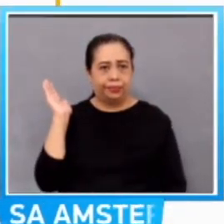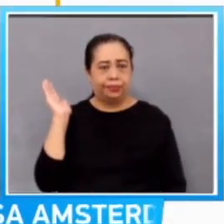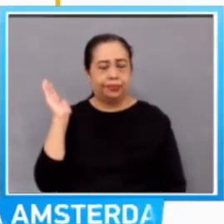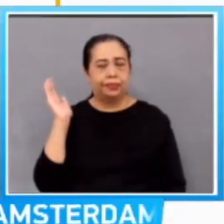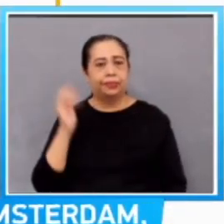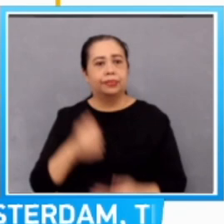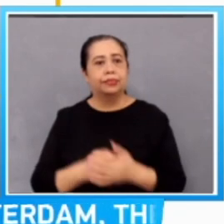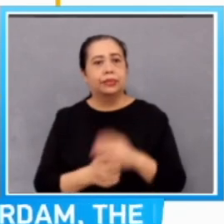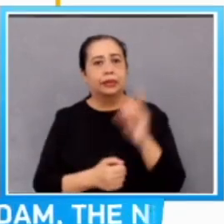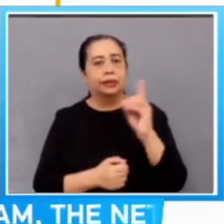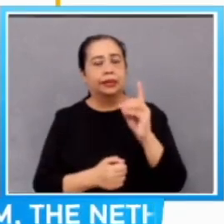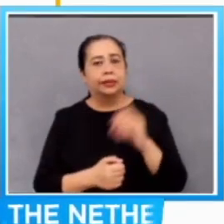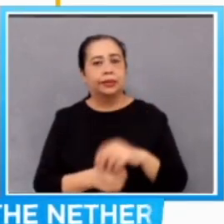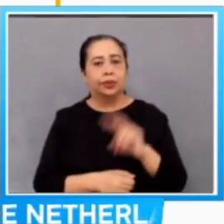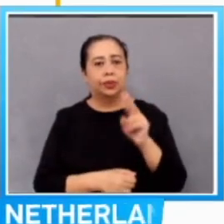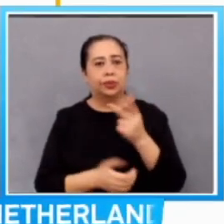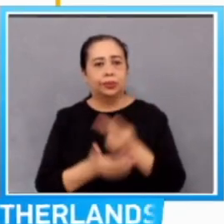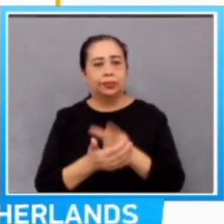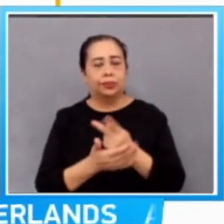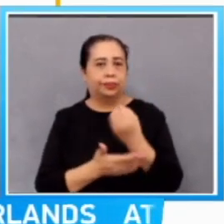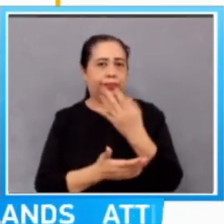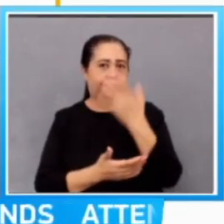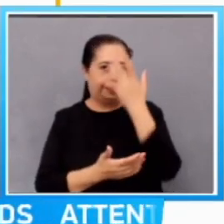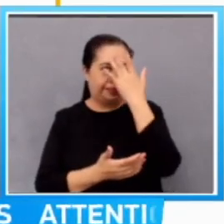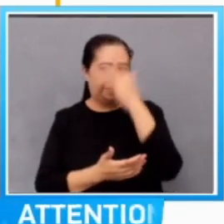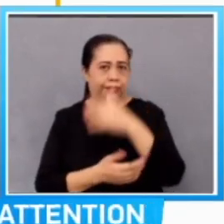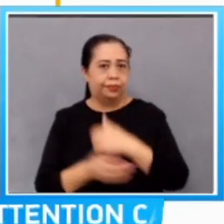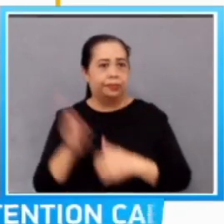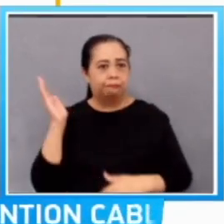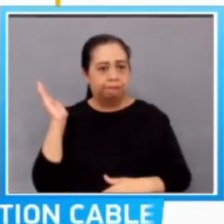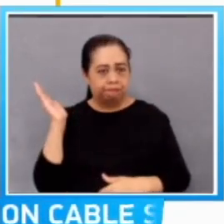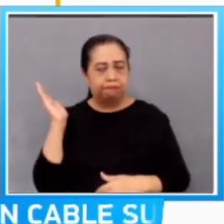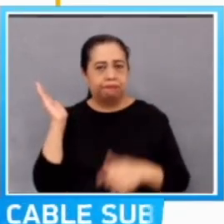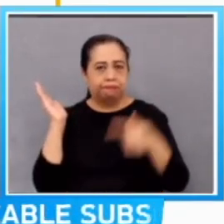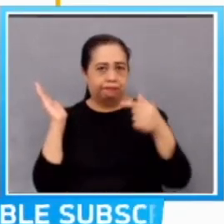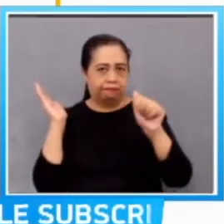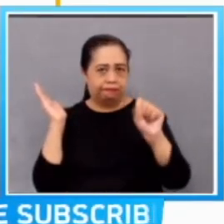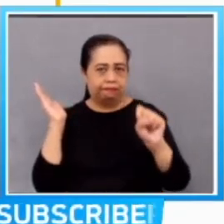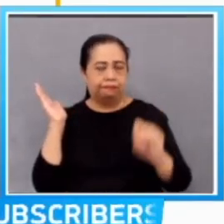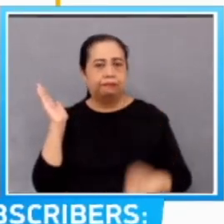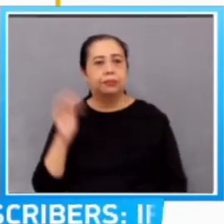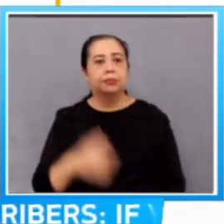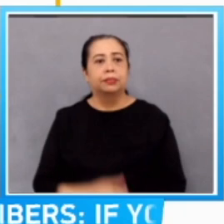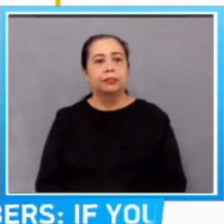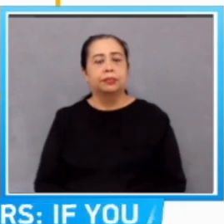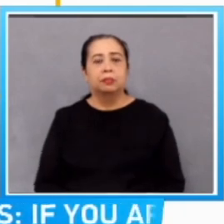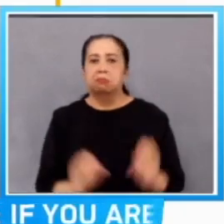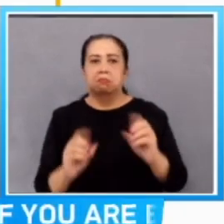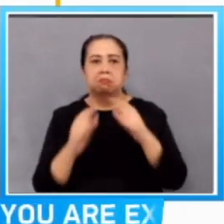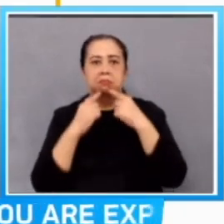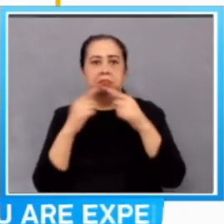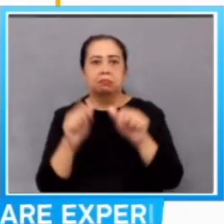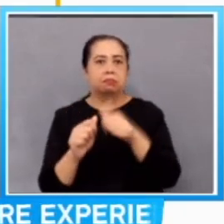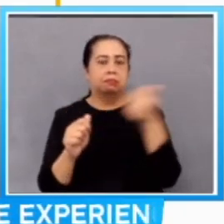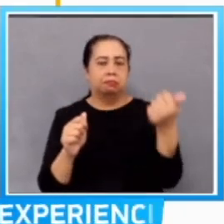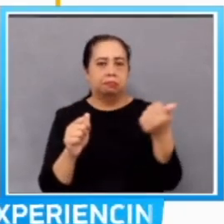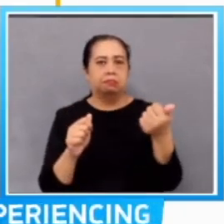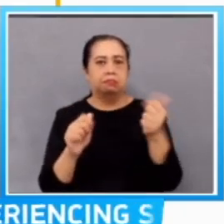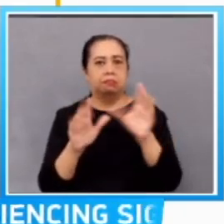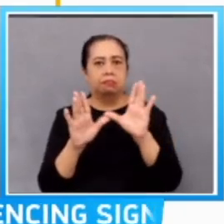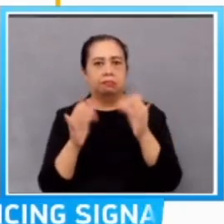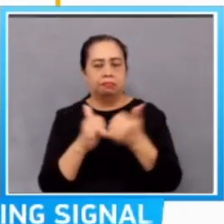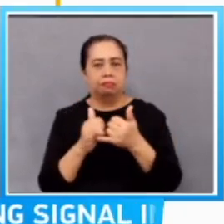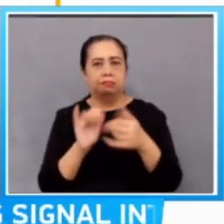diesel. 2 pesos and 15 centavos naman sa kada litro ng gasolina. Wala pang anunsyo ang iba pang mga oil